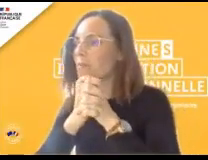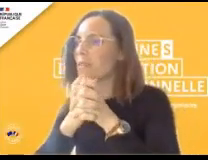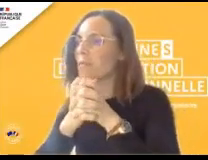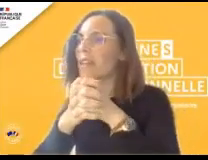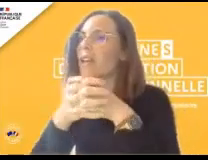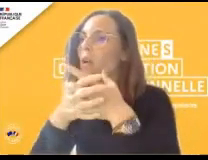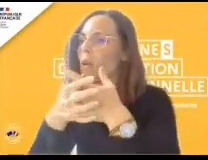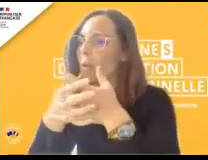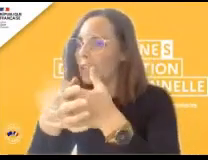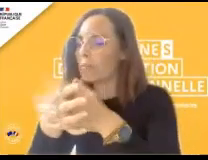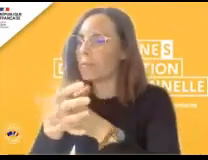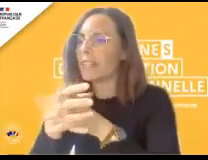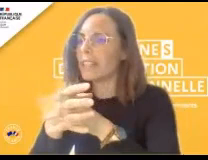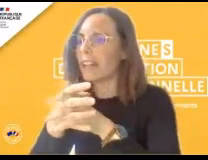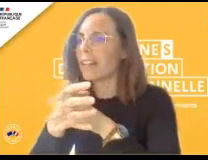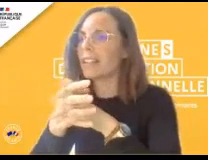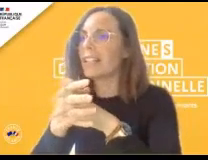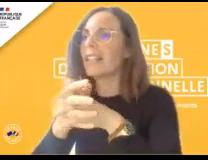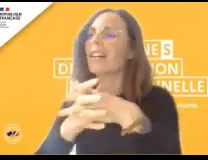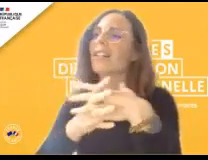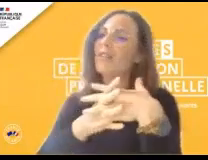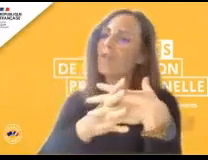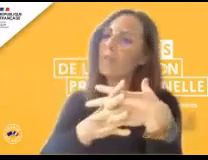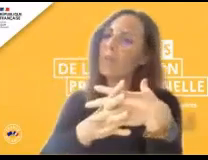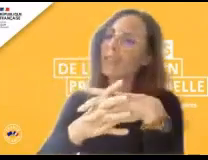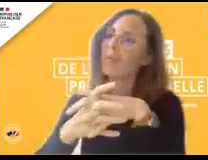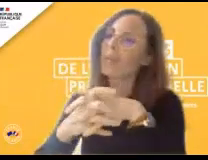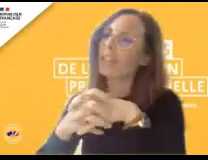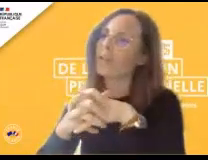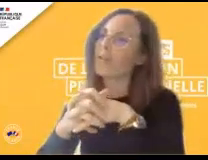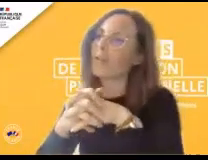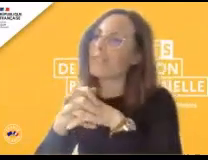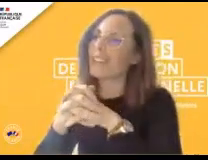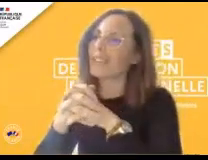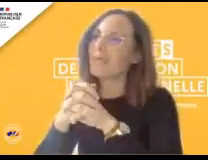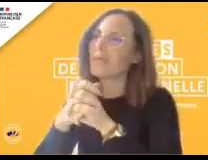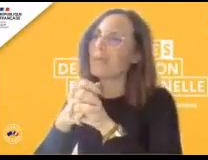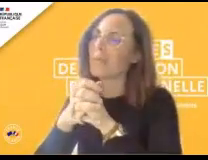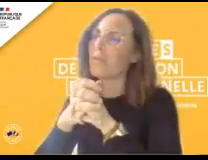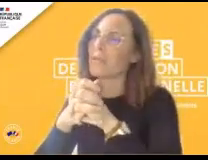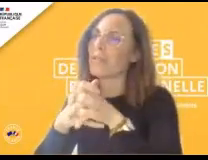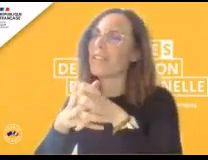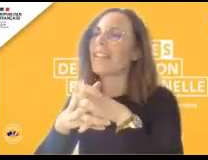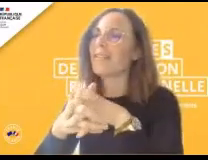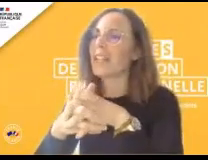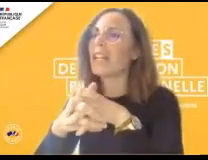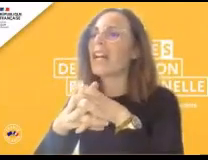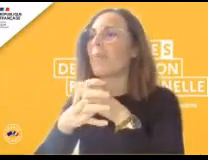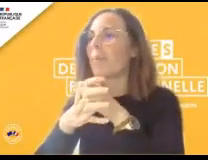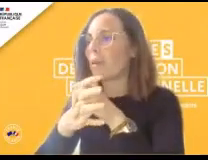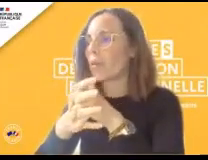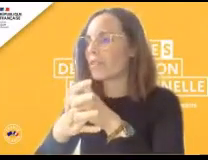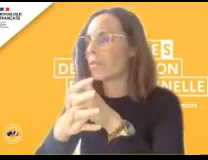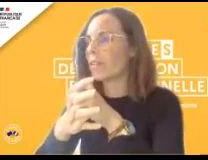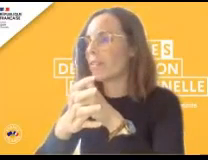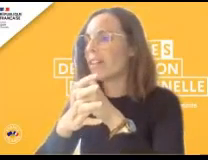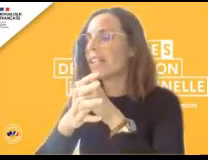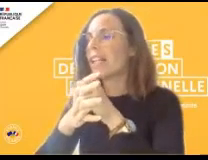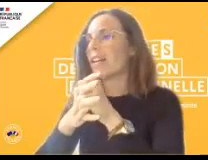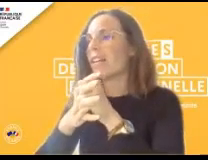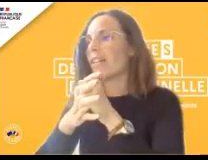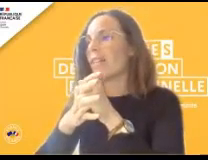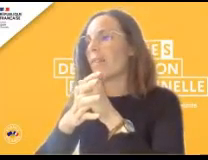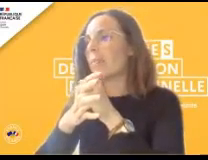évolution professionnelle auprès du public cadre. Je présenterai le conseil en évolution professionnelle délivré par le réseau